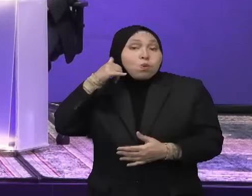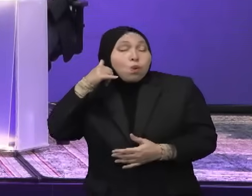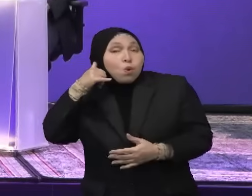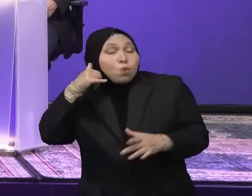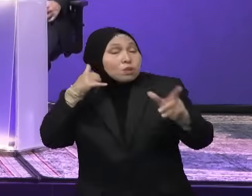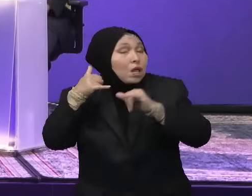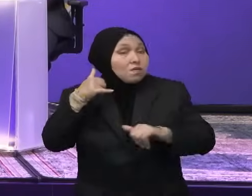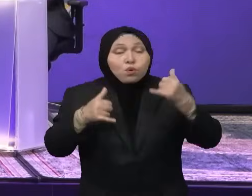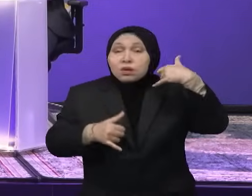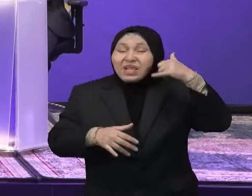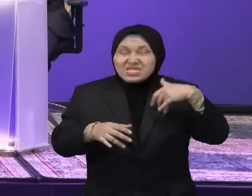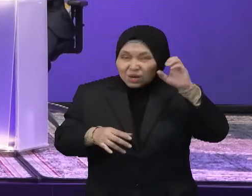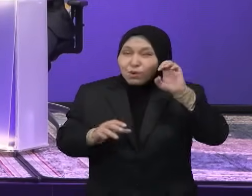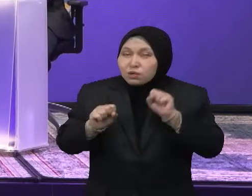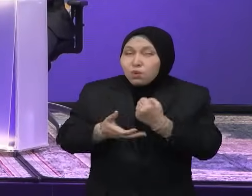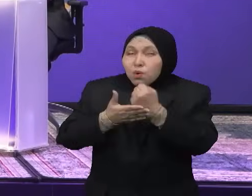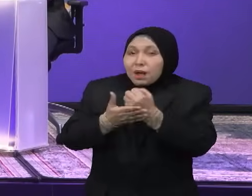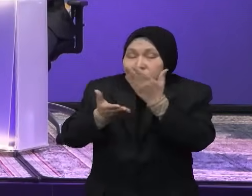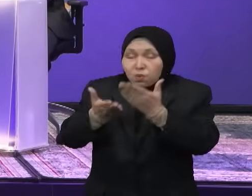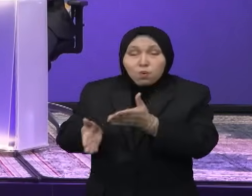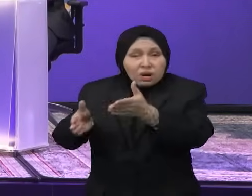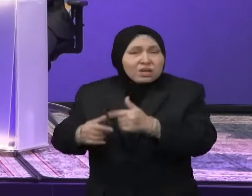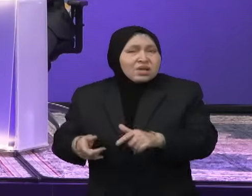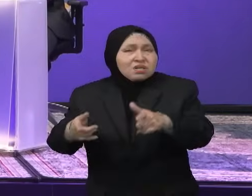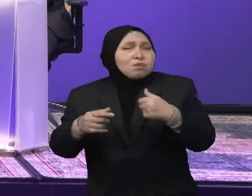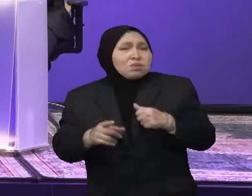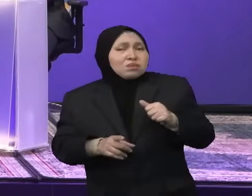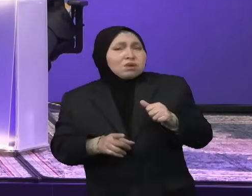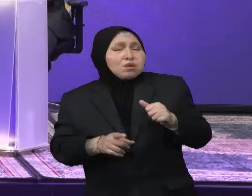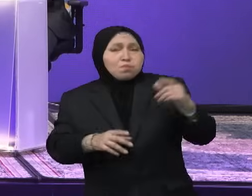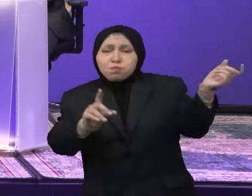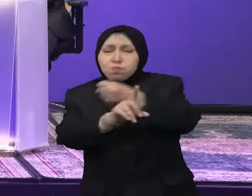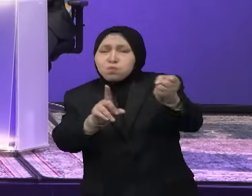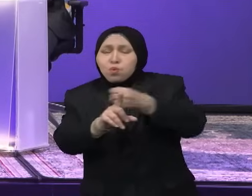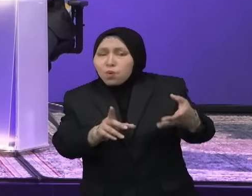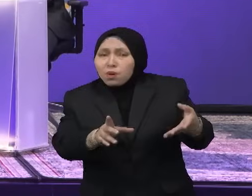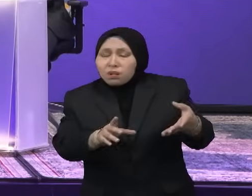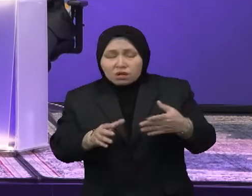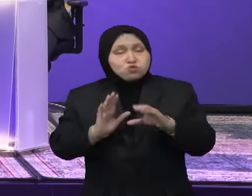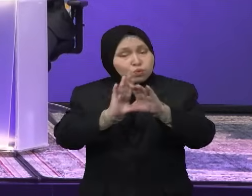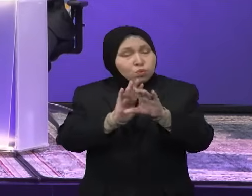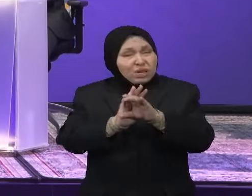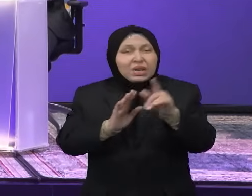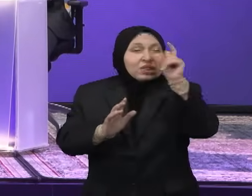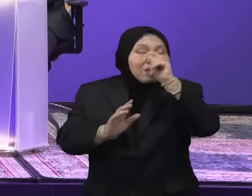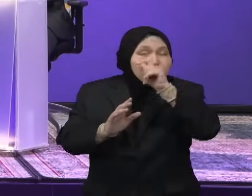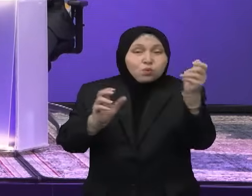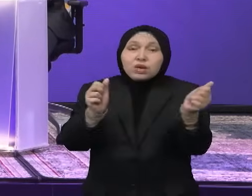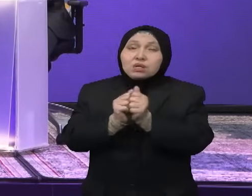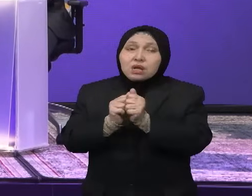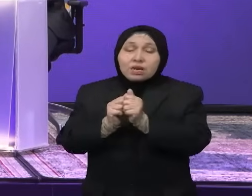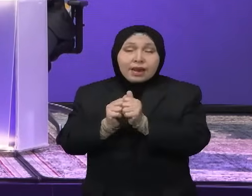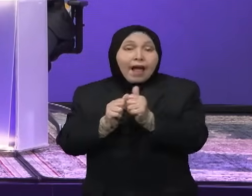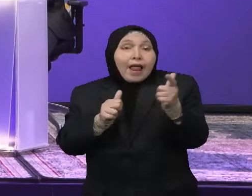kan, telefon, encik boleh tak tolong bantu orang ni, orang ni dia kena pukul contohnya, kan, ataupun dia kena tipu dengan